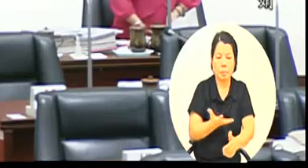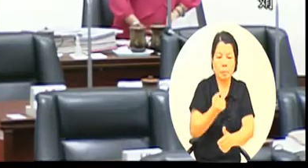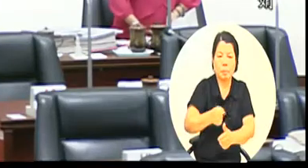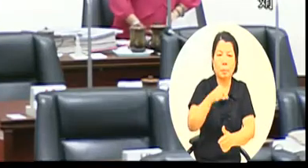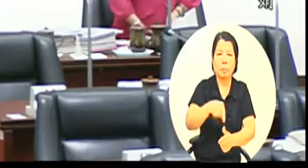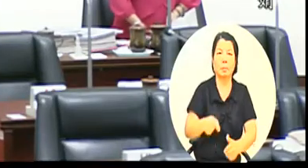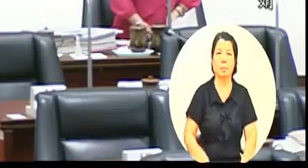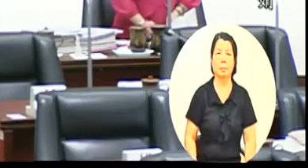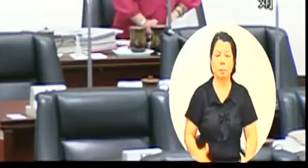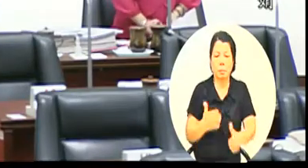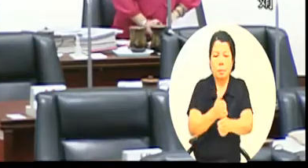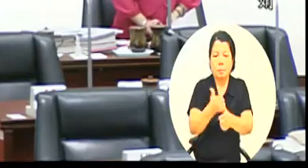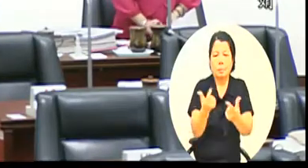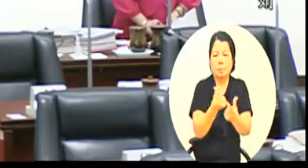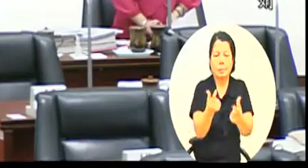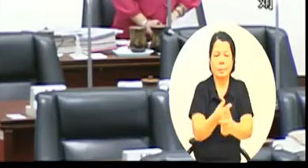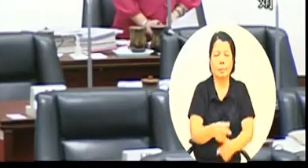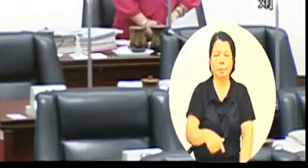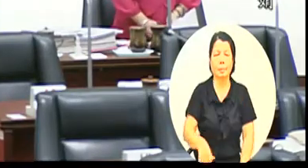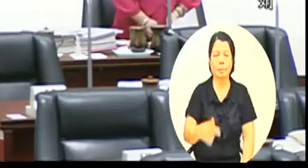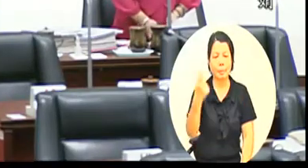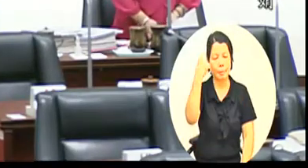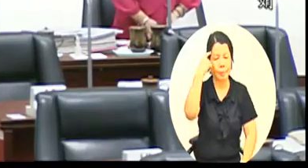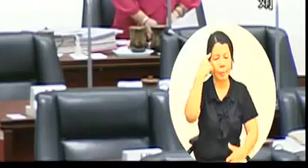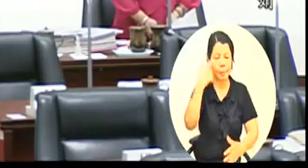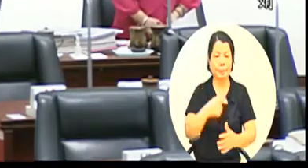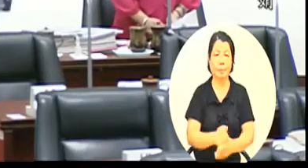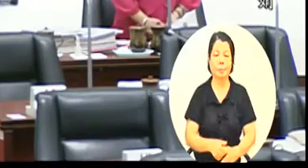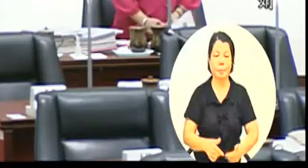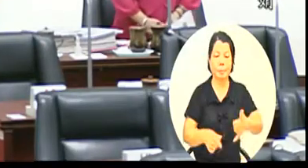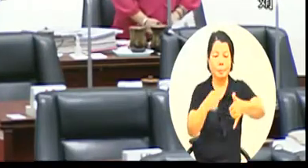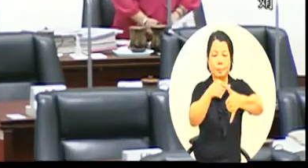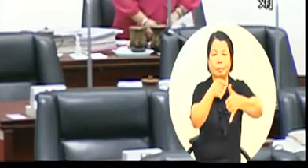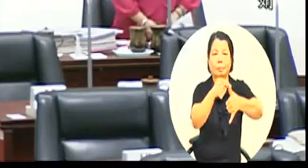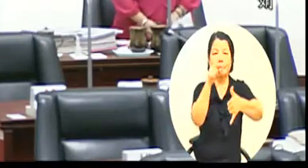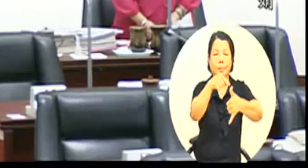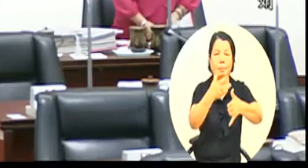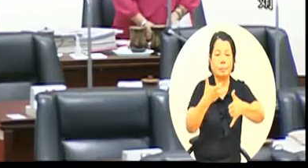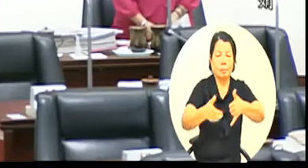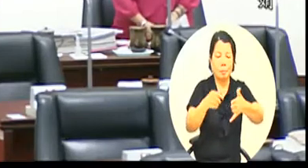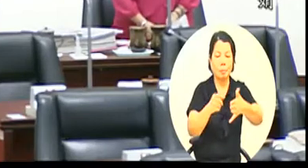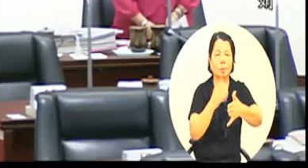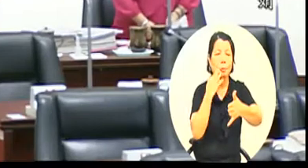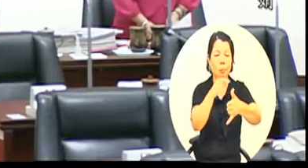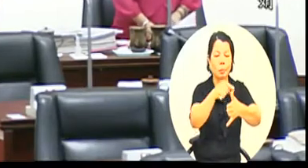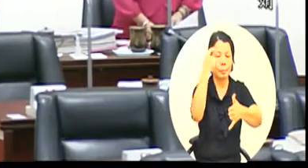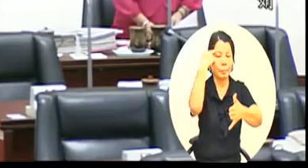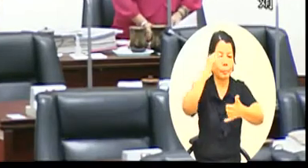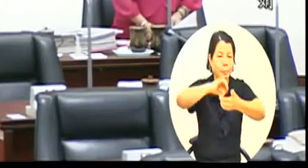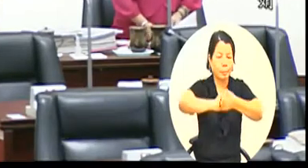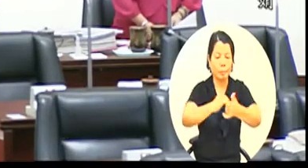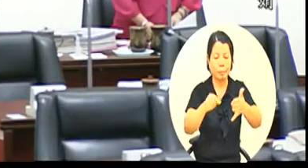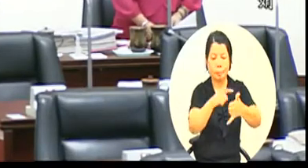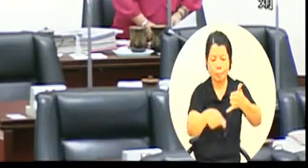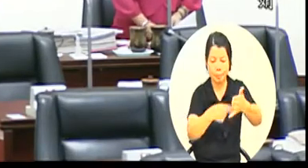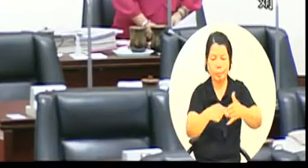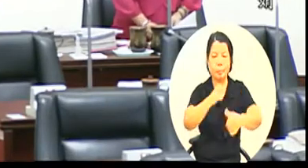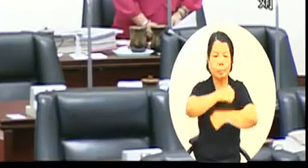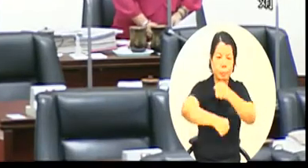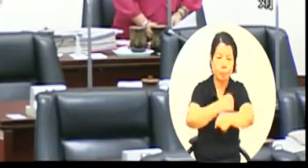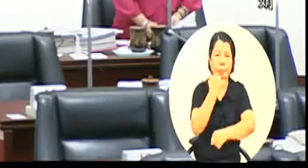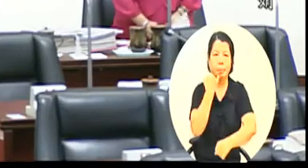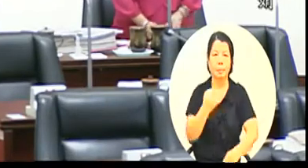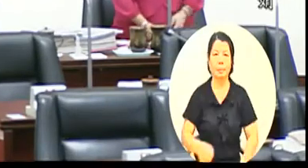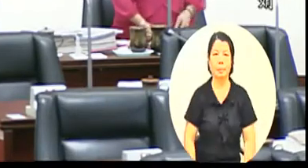们就像是一个脑袋，脑袋决定了怎么样，下面的四肢才有办法去动了哈。所以我十分